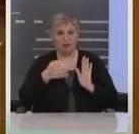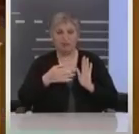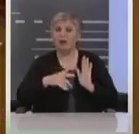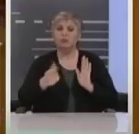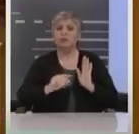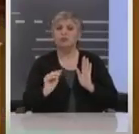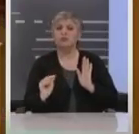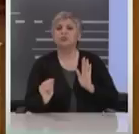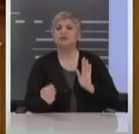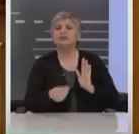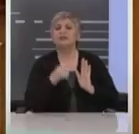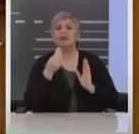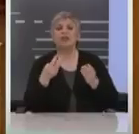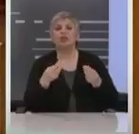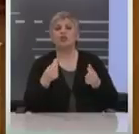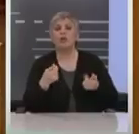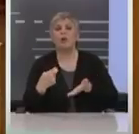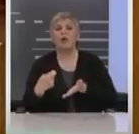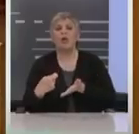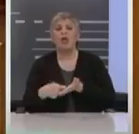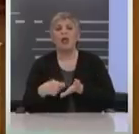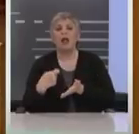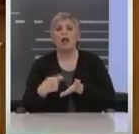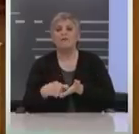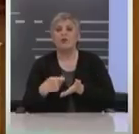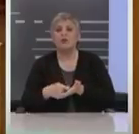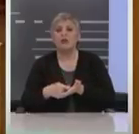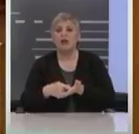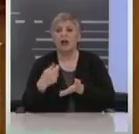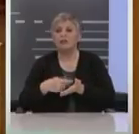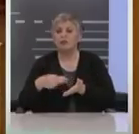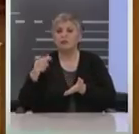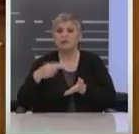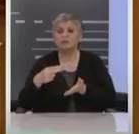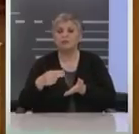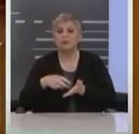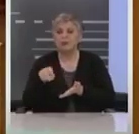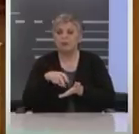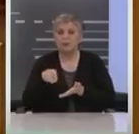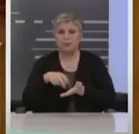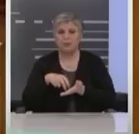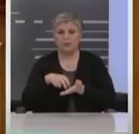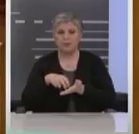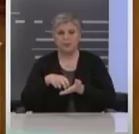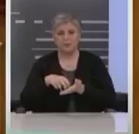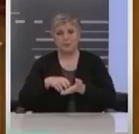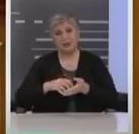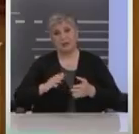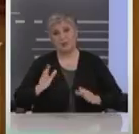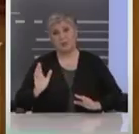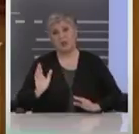δυνατότητα να μειώσετε φόρους. Να σας πω εγώ που θα βρείτε. Θα, αν το επιχειρούσατε ποτέ